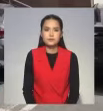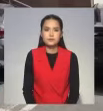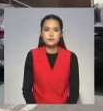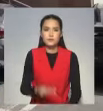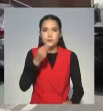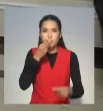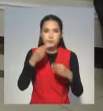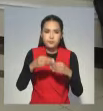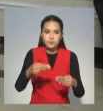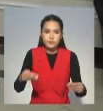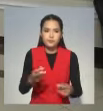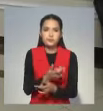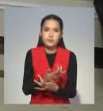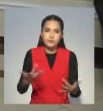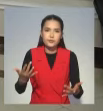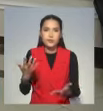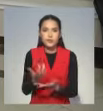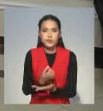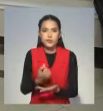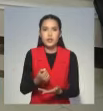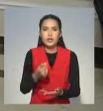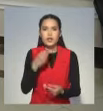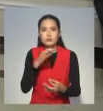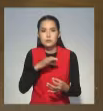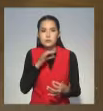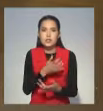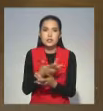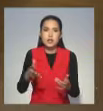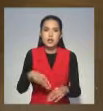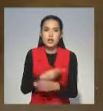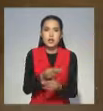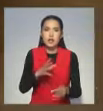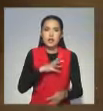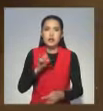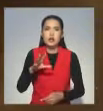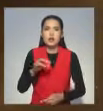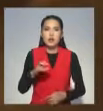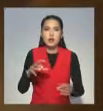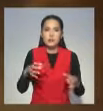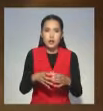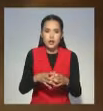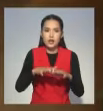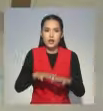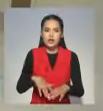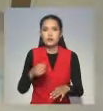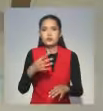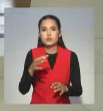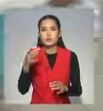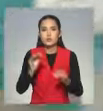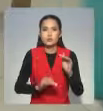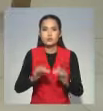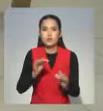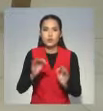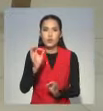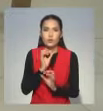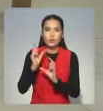Продукты питания, вода, сухие пайки, медикаменты. Павлодарский филиал партии «Аманат» уже отправил в область Абай 40 тонн груза. В